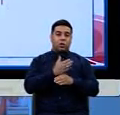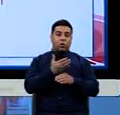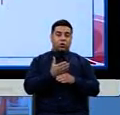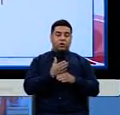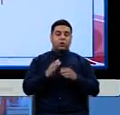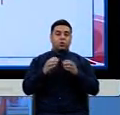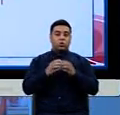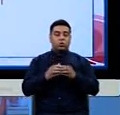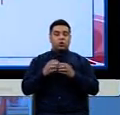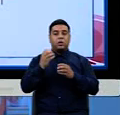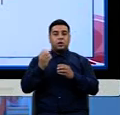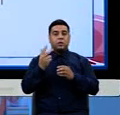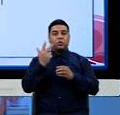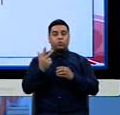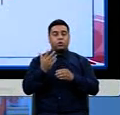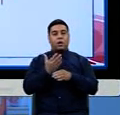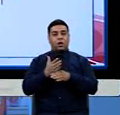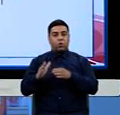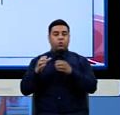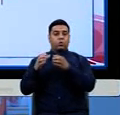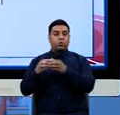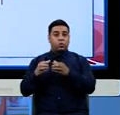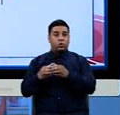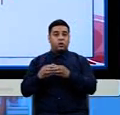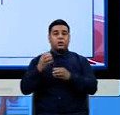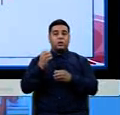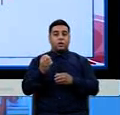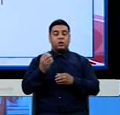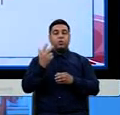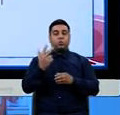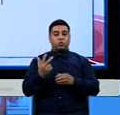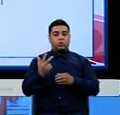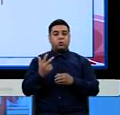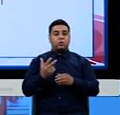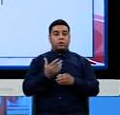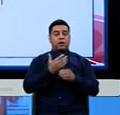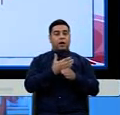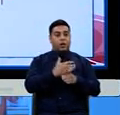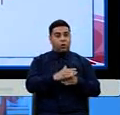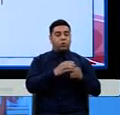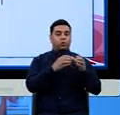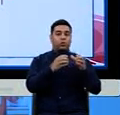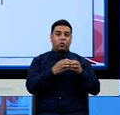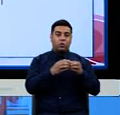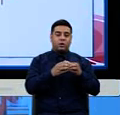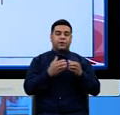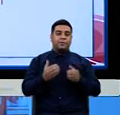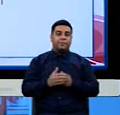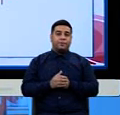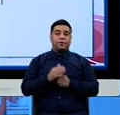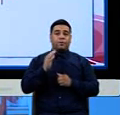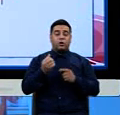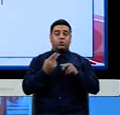guruhga, keyingi 3 tasini yana alohida guruhga, keyingi 3 tasini yana alohida